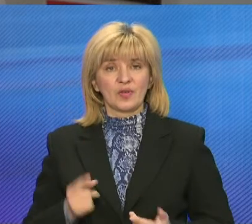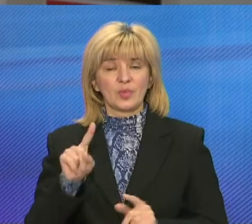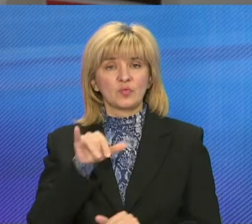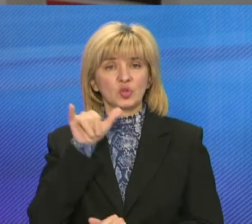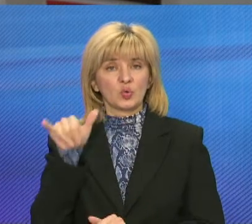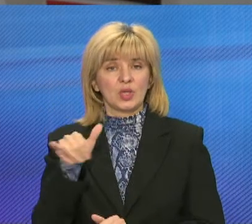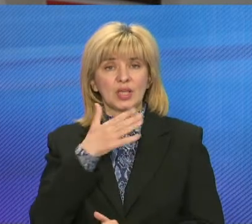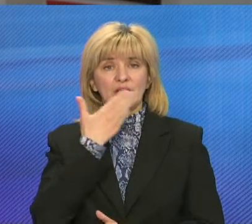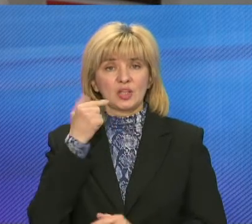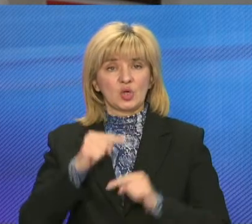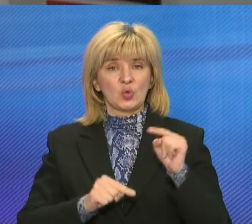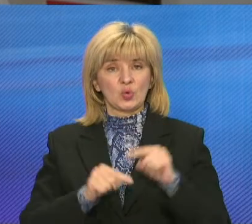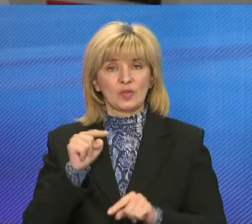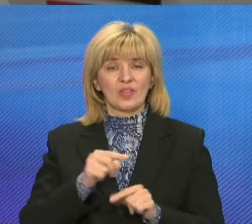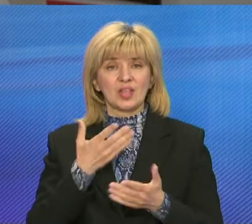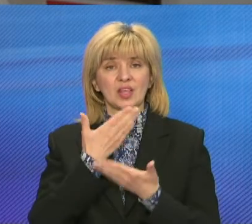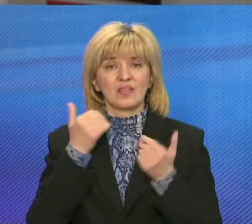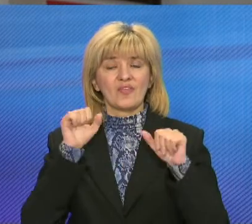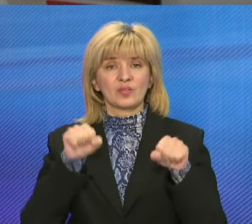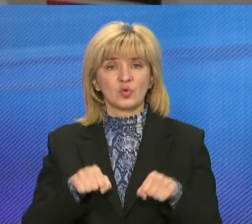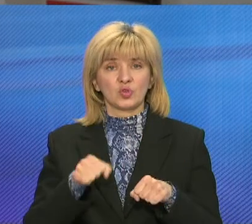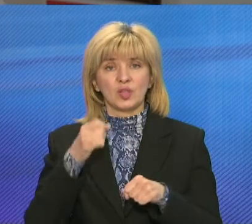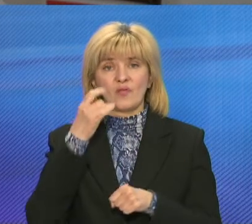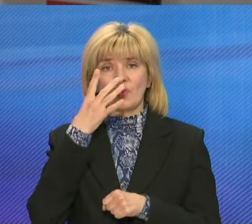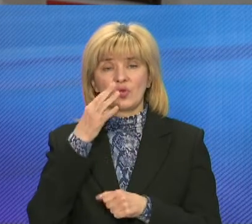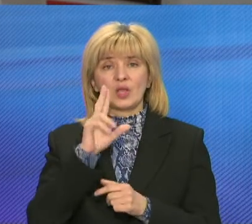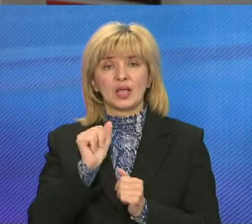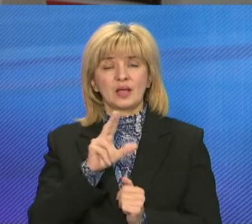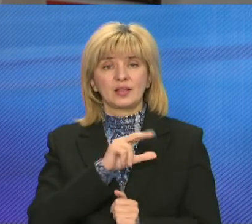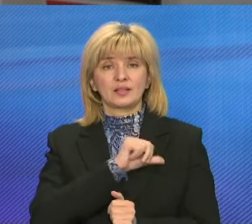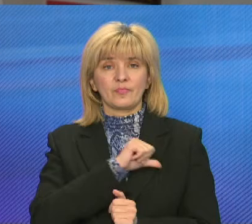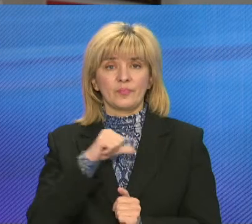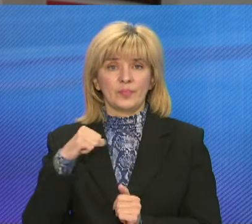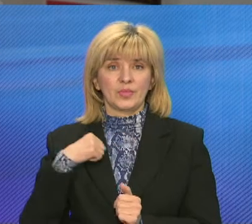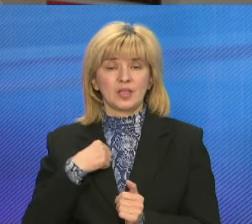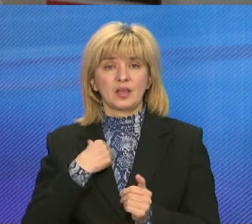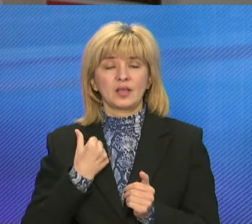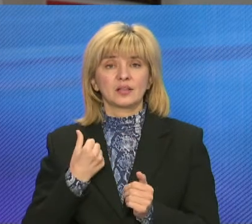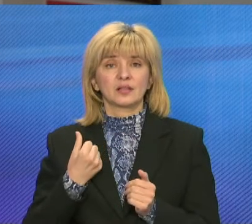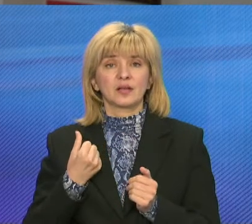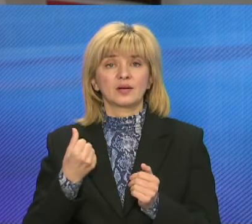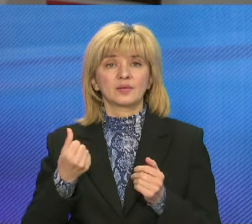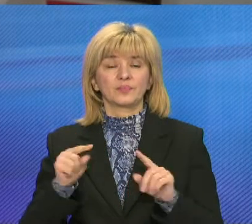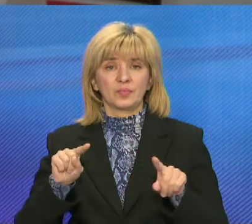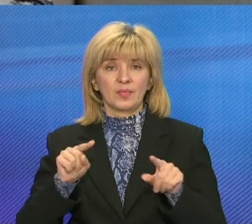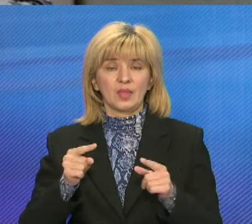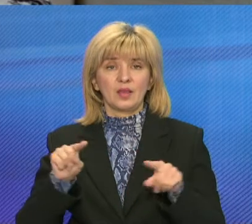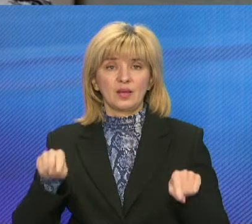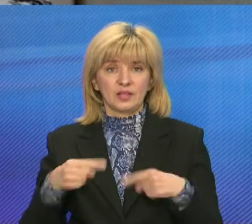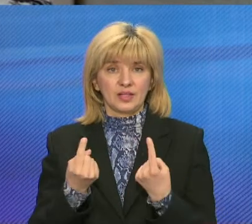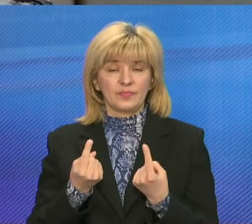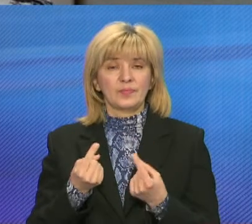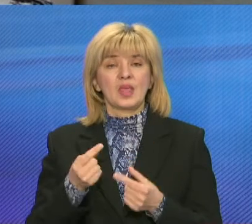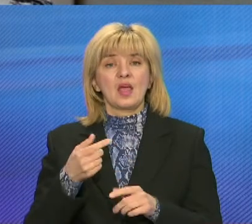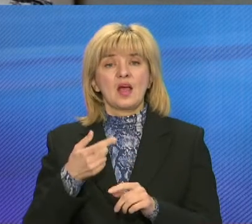них нет родственников, нет возможности в Гродно как-то закрепиться самостоятельно, поэтому государственные органы оказали им такую поддержку. На данный